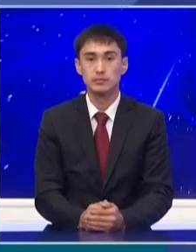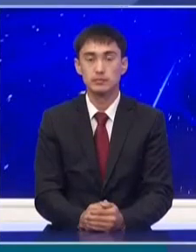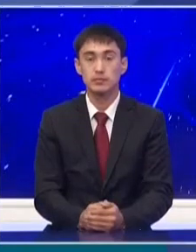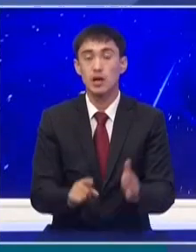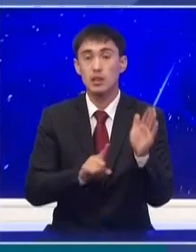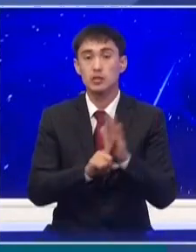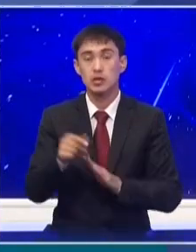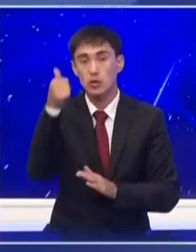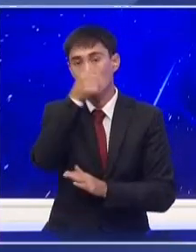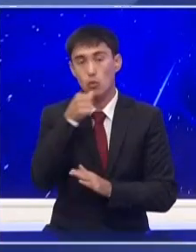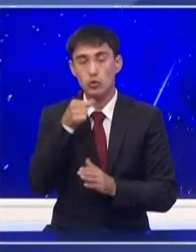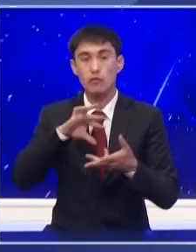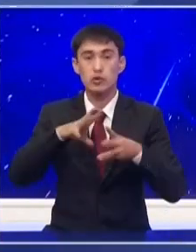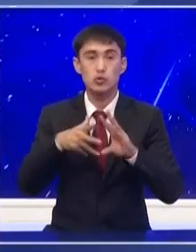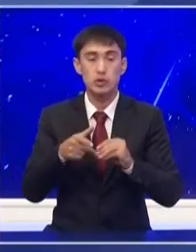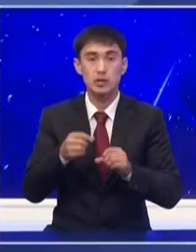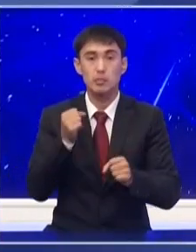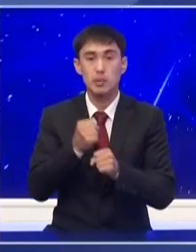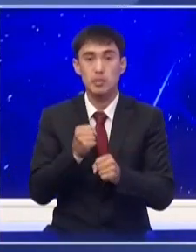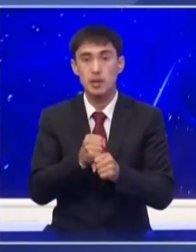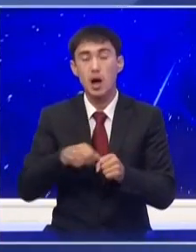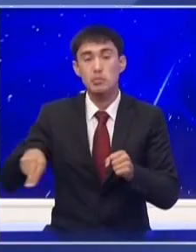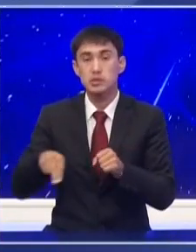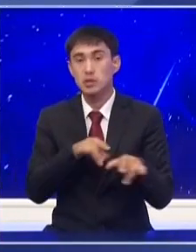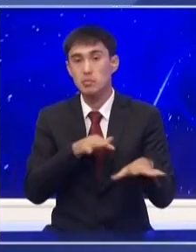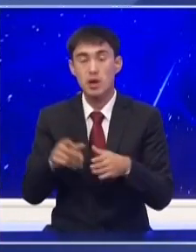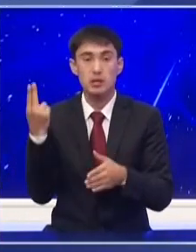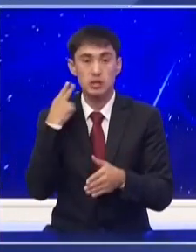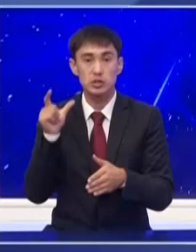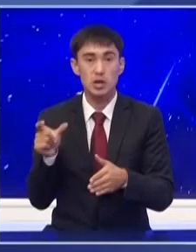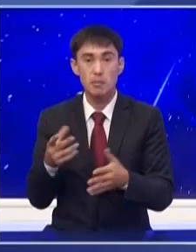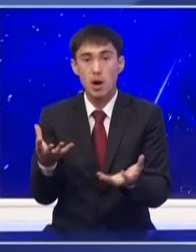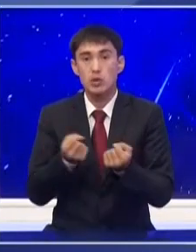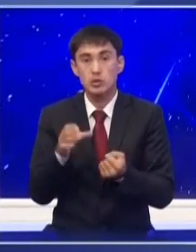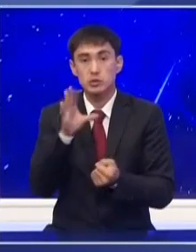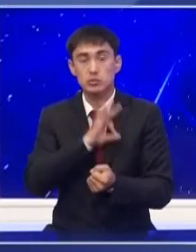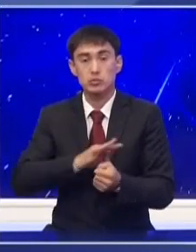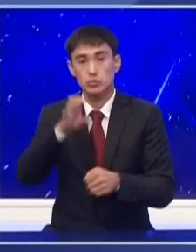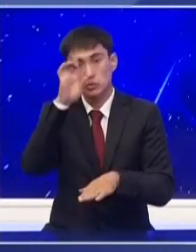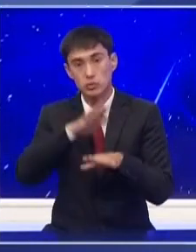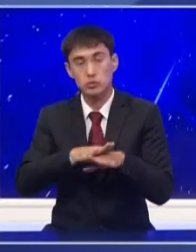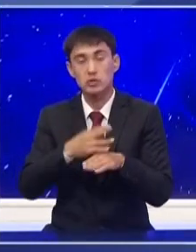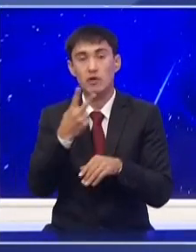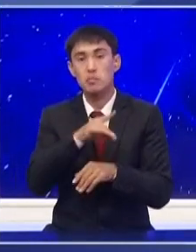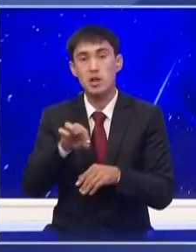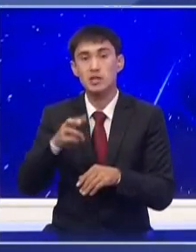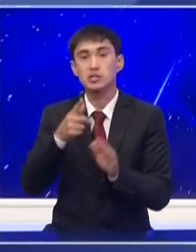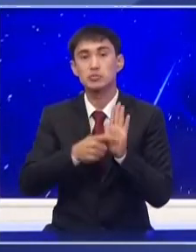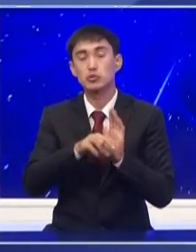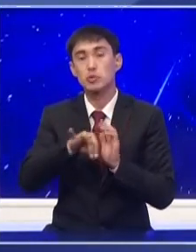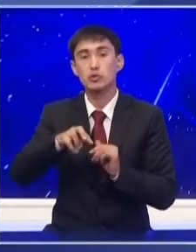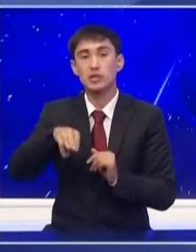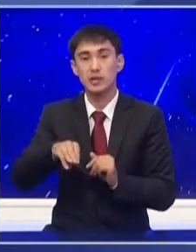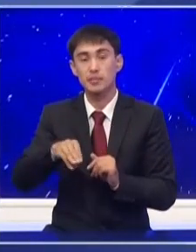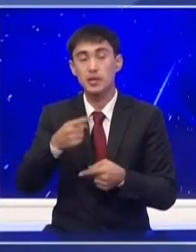С начала текущего года в результате применения административных мер к должникам нам удалось взыскать в казну государства 2 миллиарда 700 миллионов